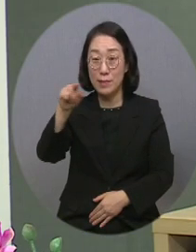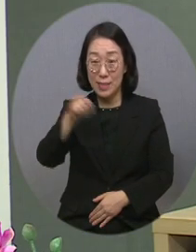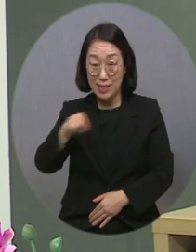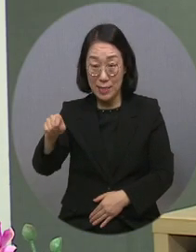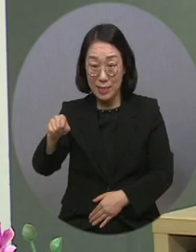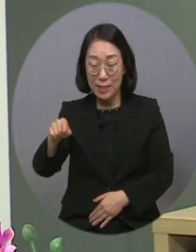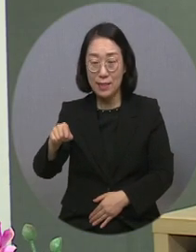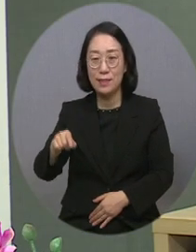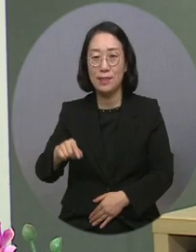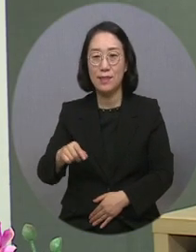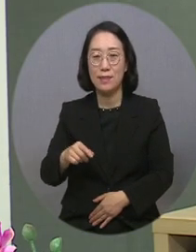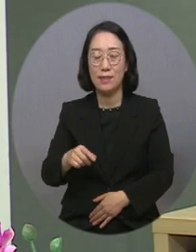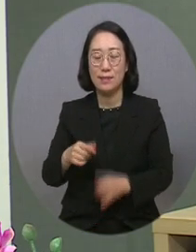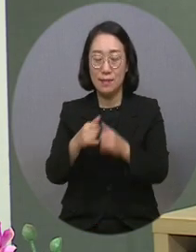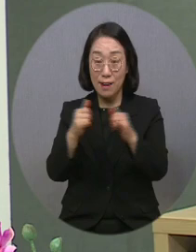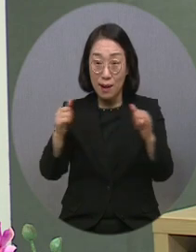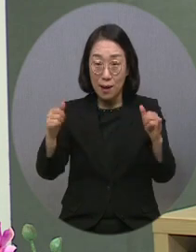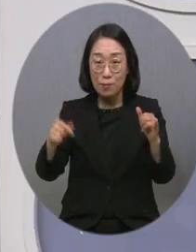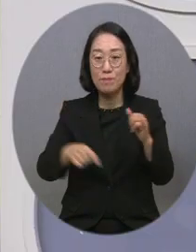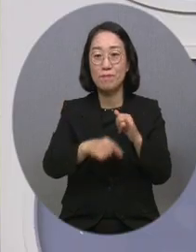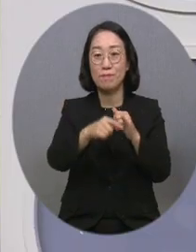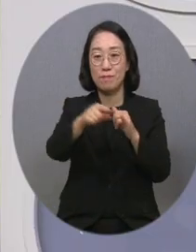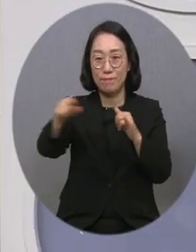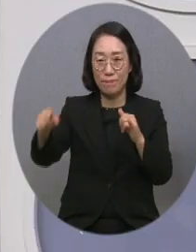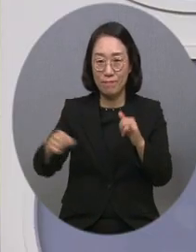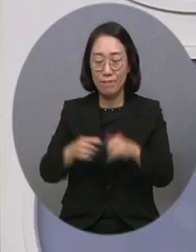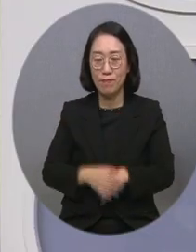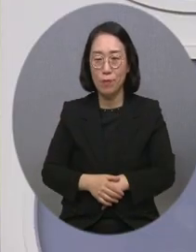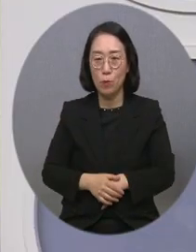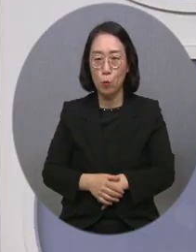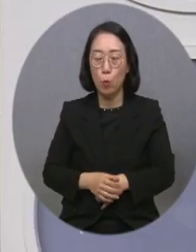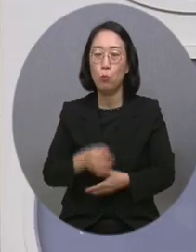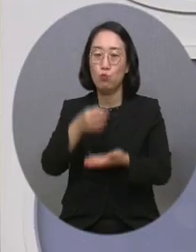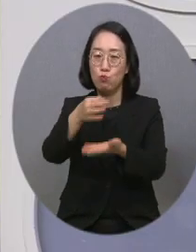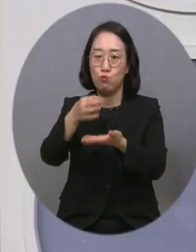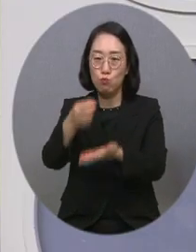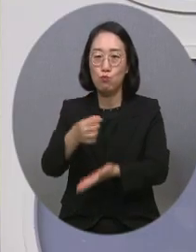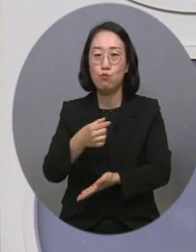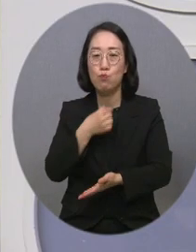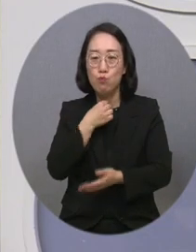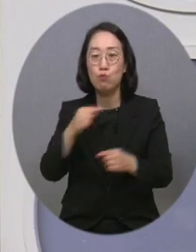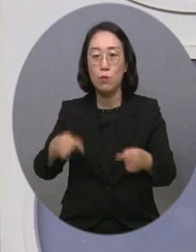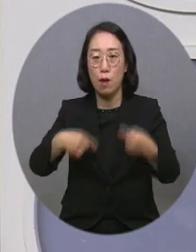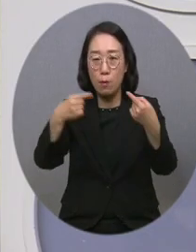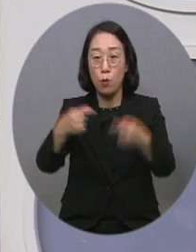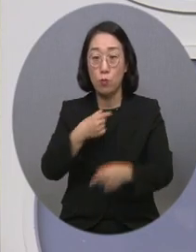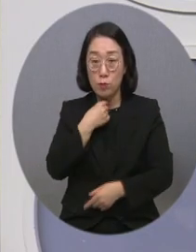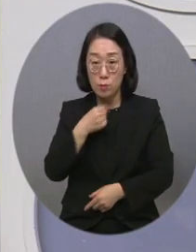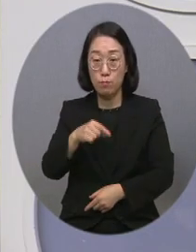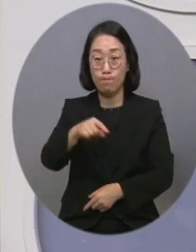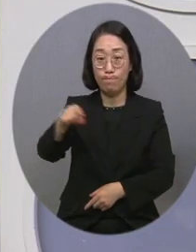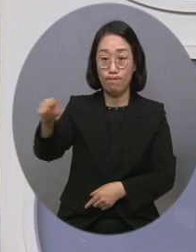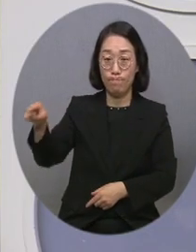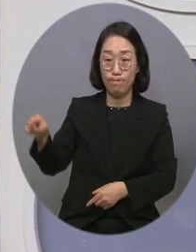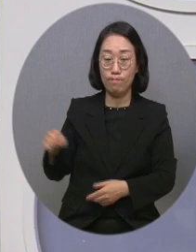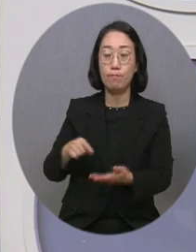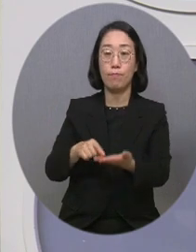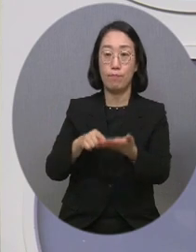겨냥해서 저희가 그 MZ 세대들 또 이 기부 문화에 참여하고 싶어하는 그런